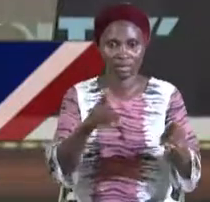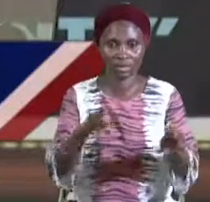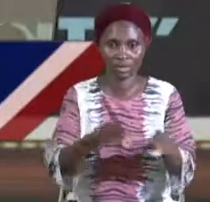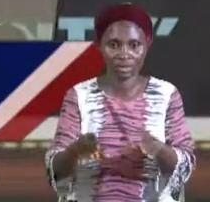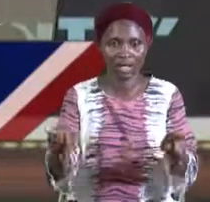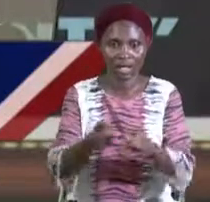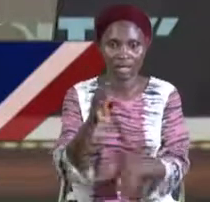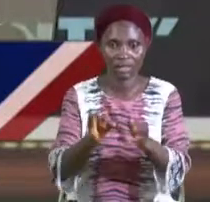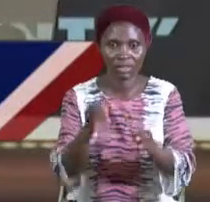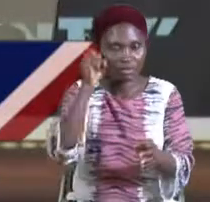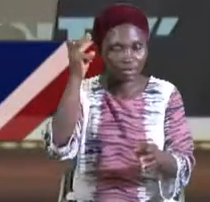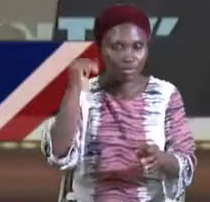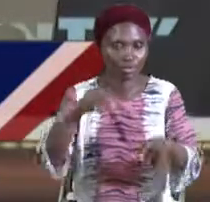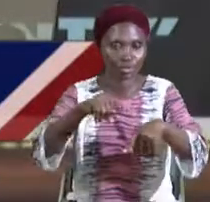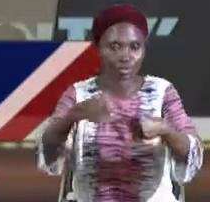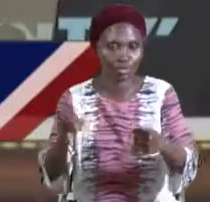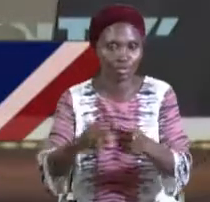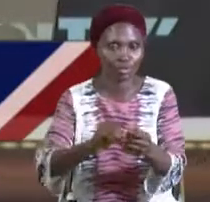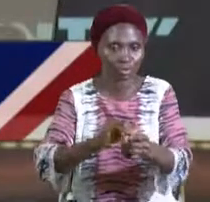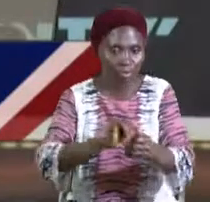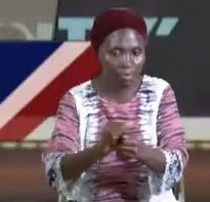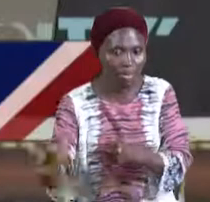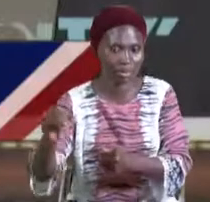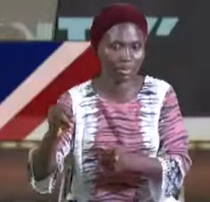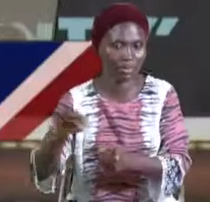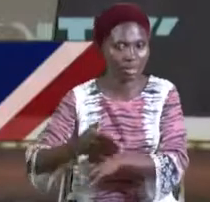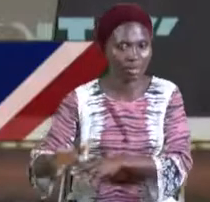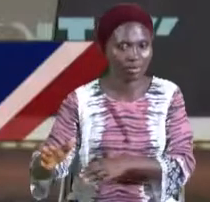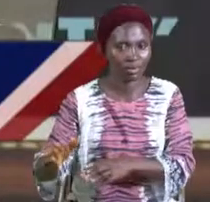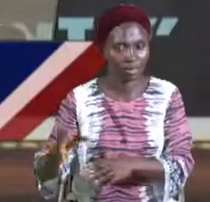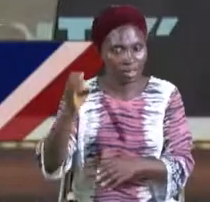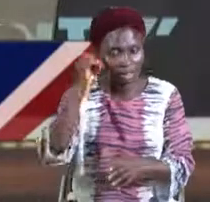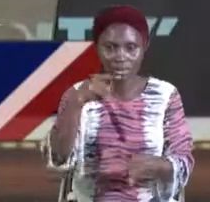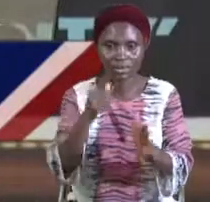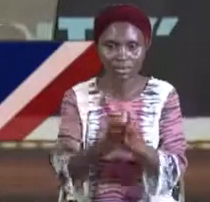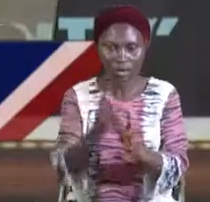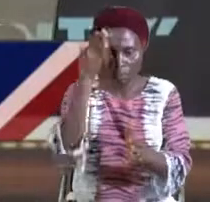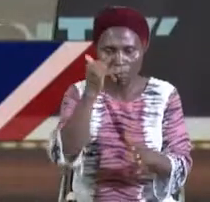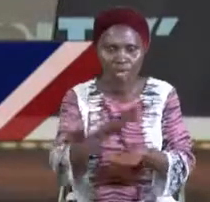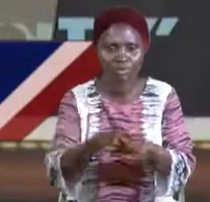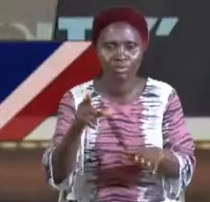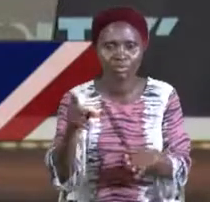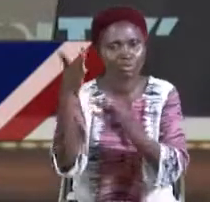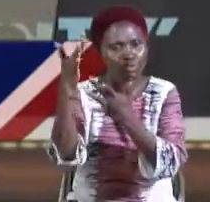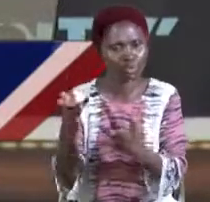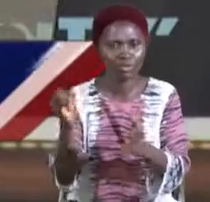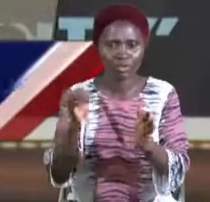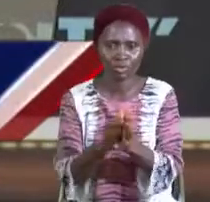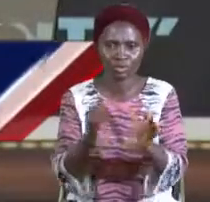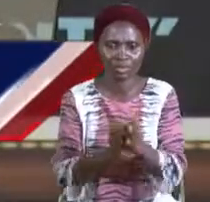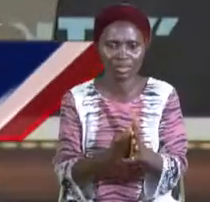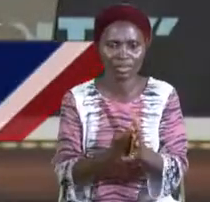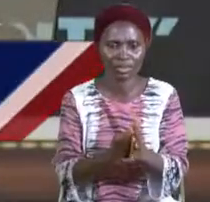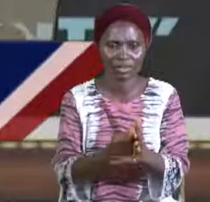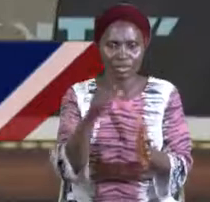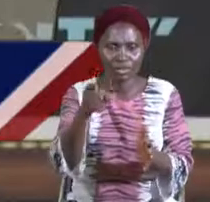Il a fait comme s'il voulait les dépasser. Il dit, ah, pourquoi tu ne restes pas? Pourquoi n'attends-tu pas? Pour que nous puissions passer